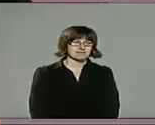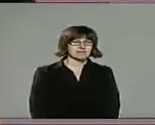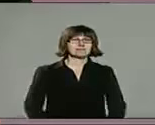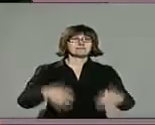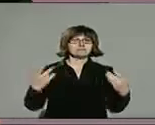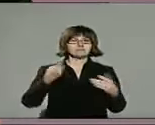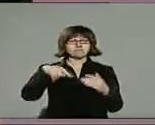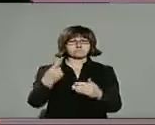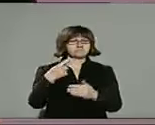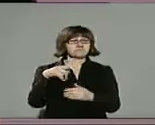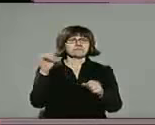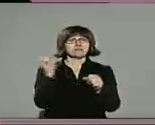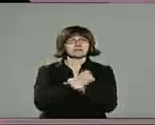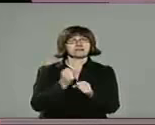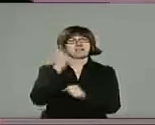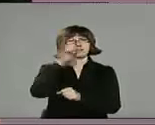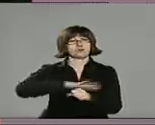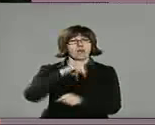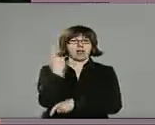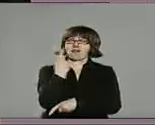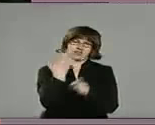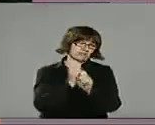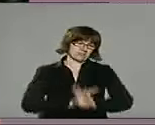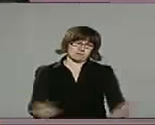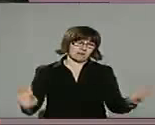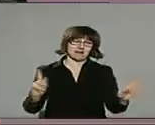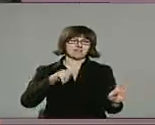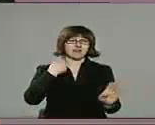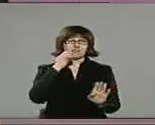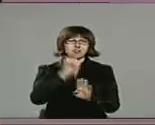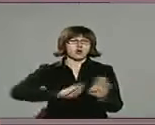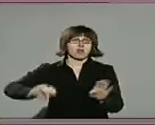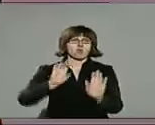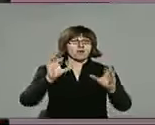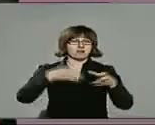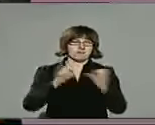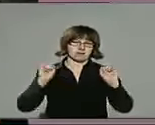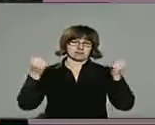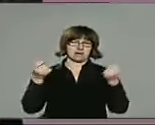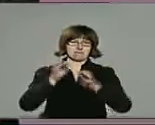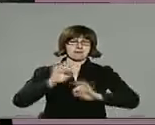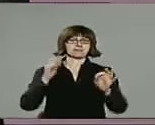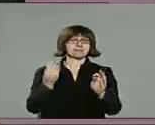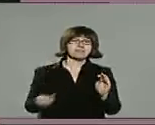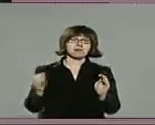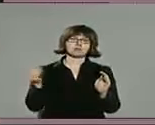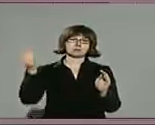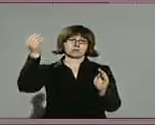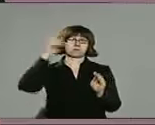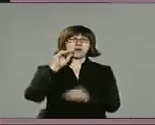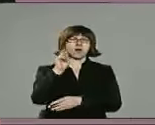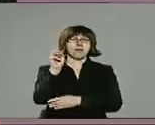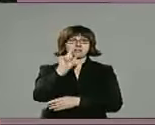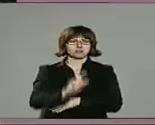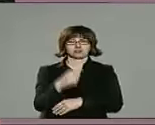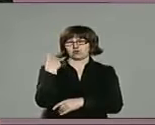Denn wir werden die nicht mehr im nationalen Alleingang bekommen. Wir wollen das in Europa gemeinsam schaffen und am besten noch darüber hinaus. Martin Schulz